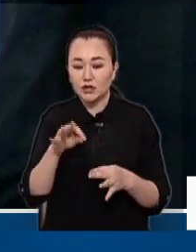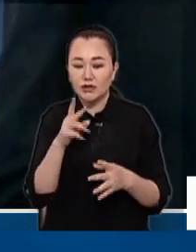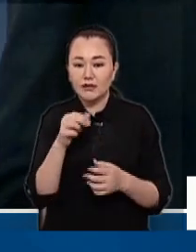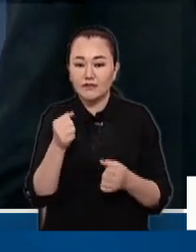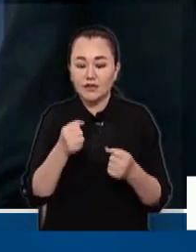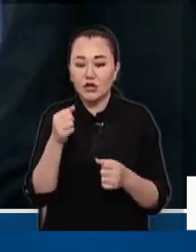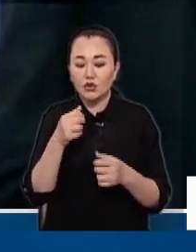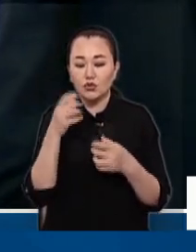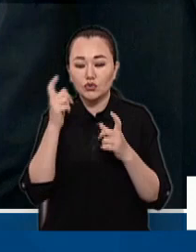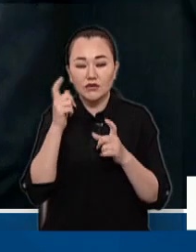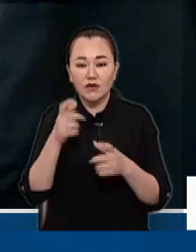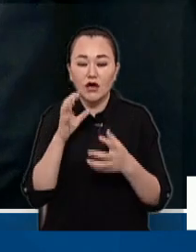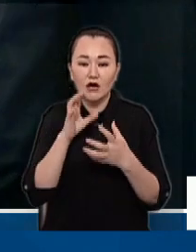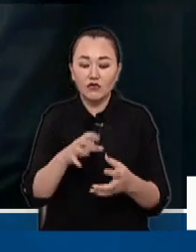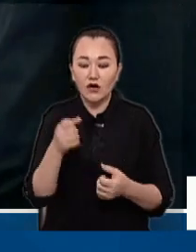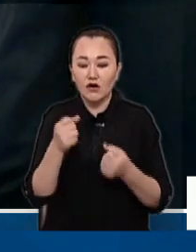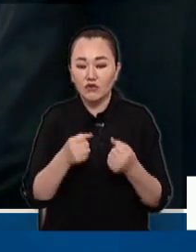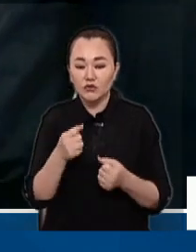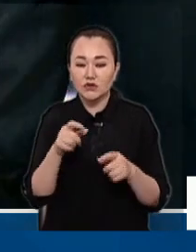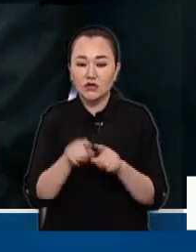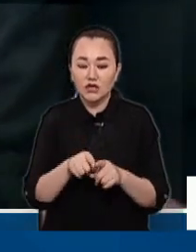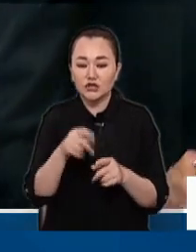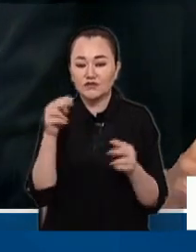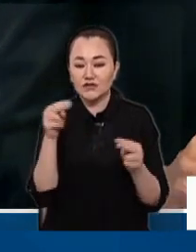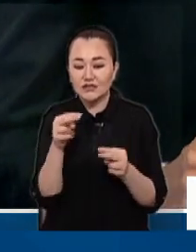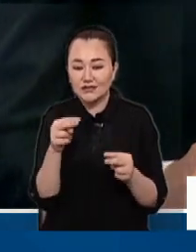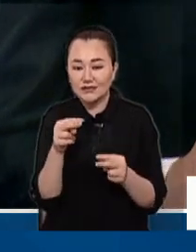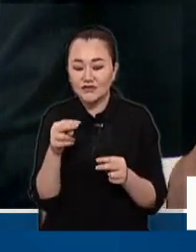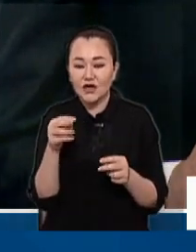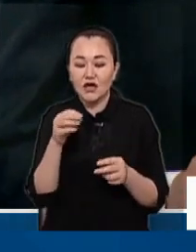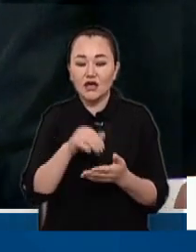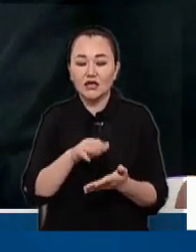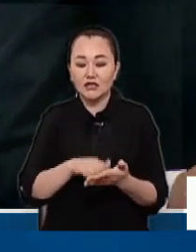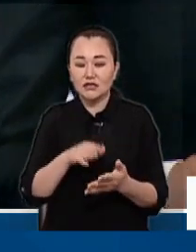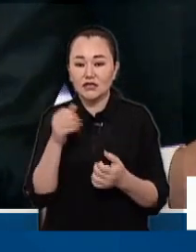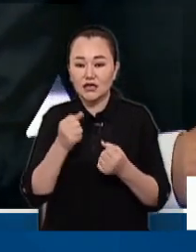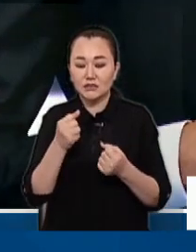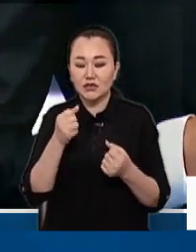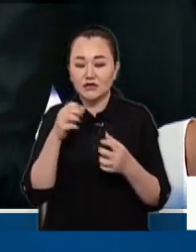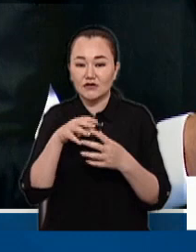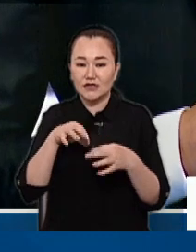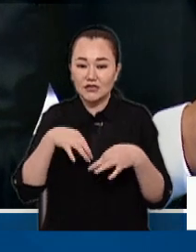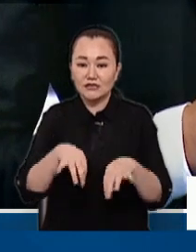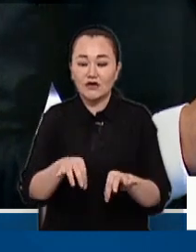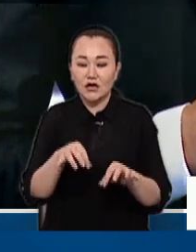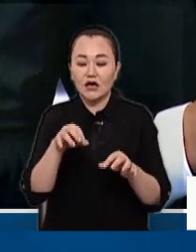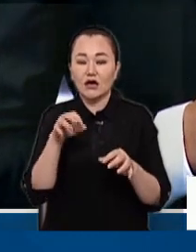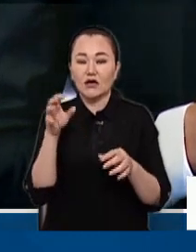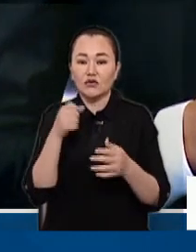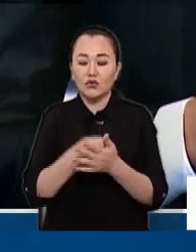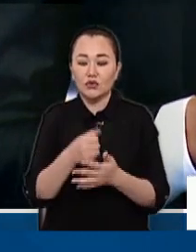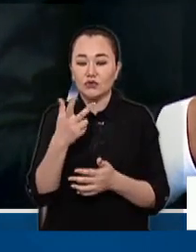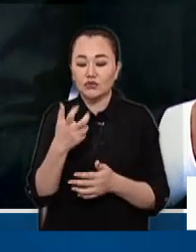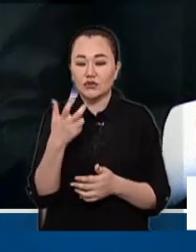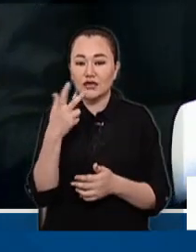водителей грузовых авто и автобусов, которые предъявят также свидетельство о регистрации транспортного средства, объем увеличат до